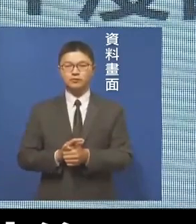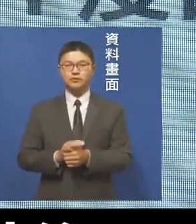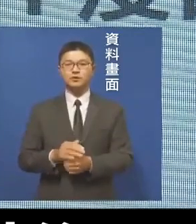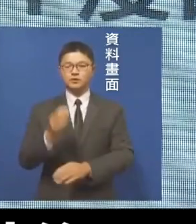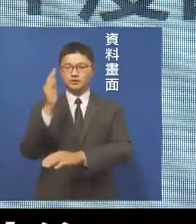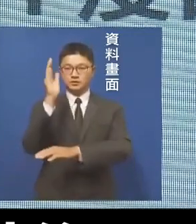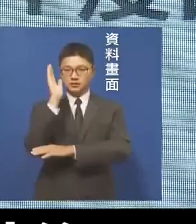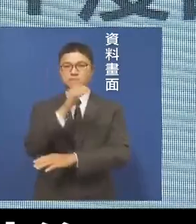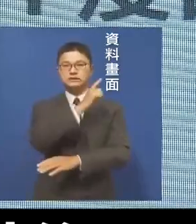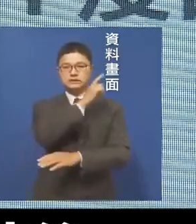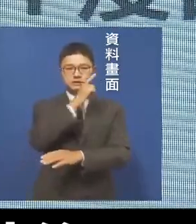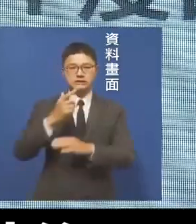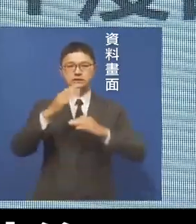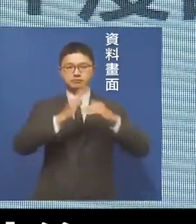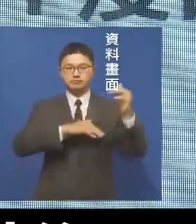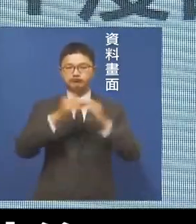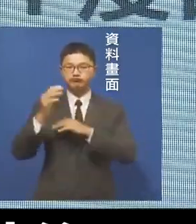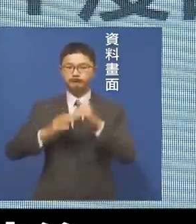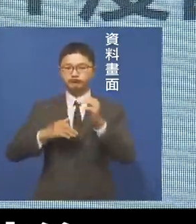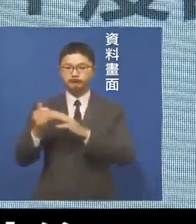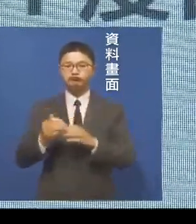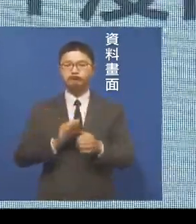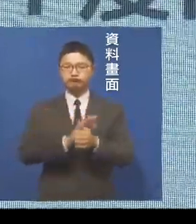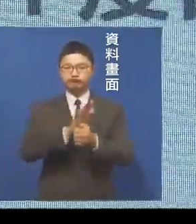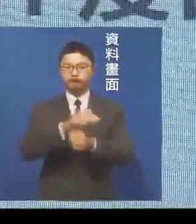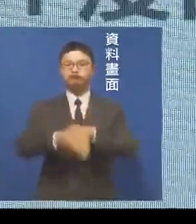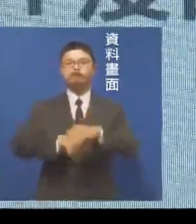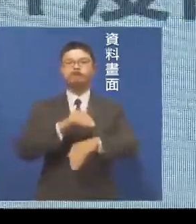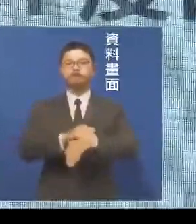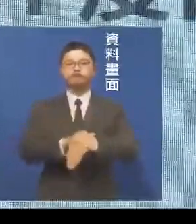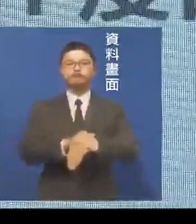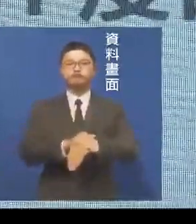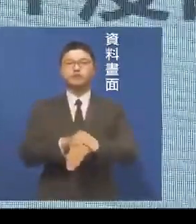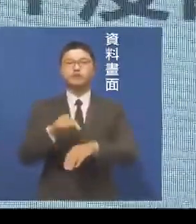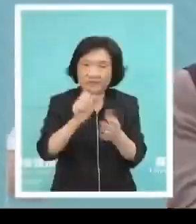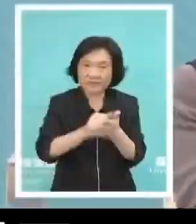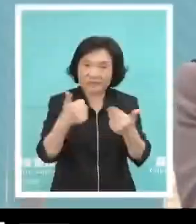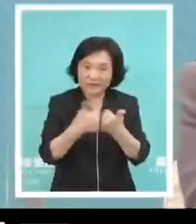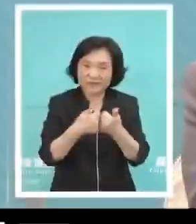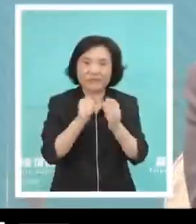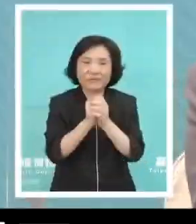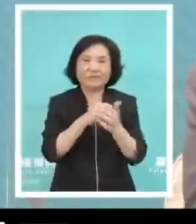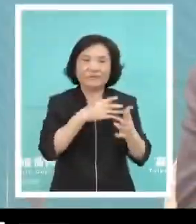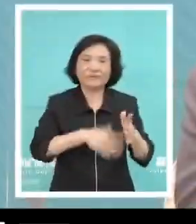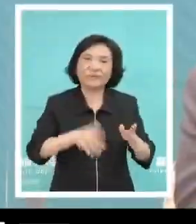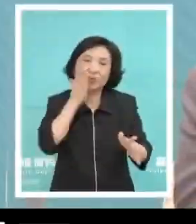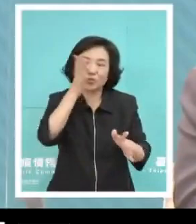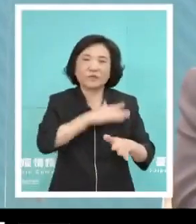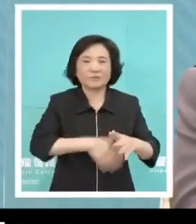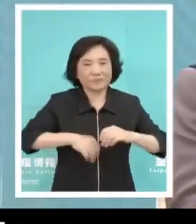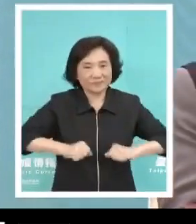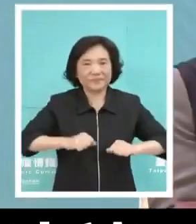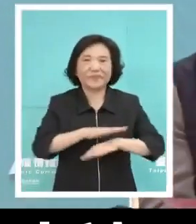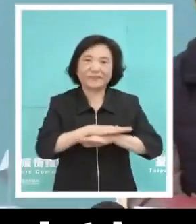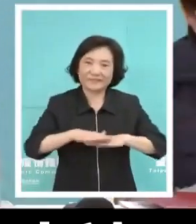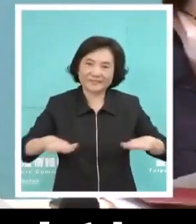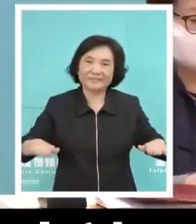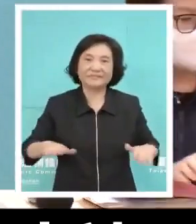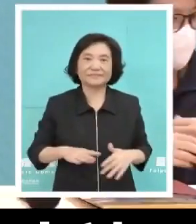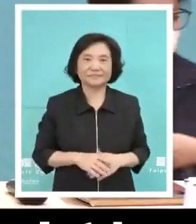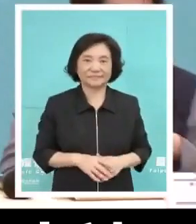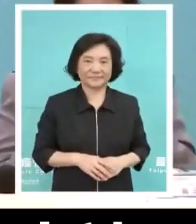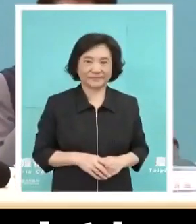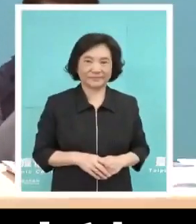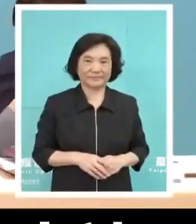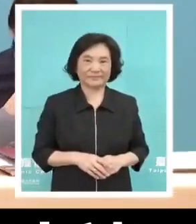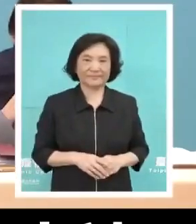共1500万剂 BNT 疫苗后，台北市就停下动作，未来如果真的需要购买，会依循专